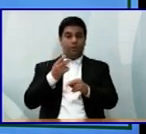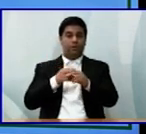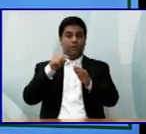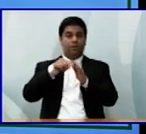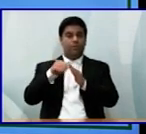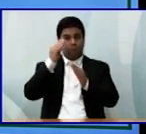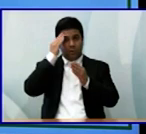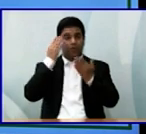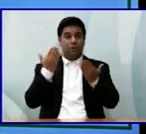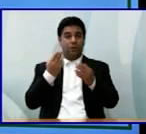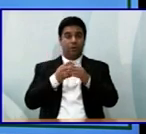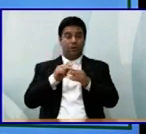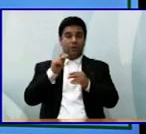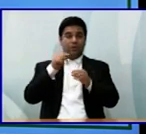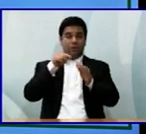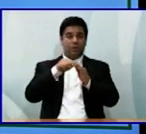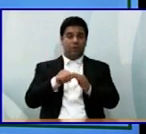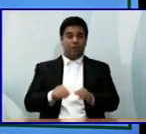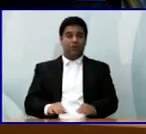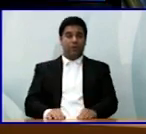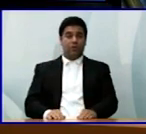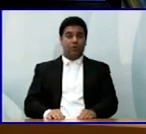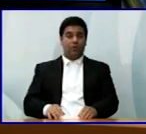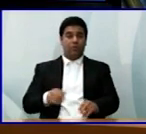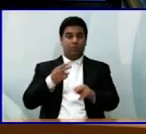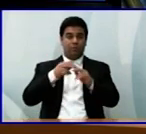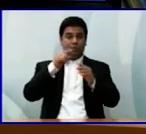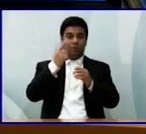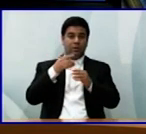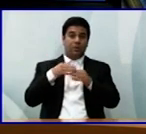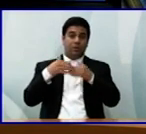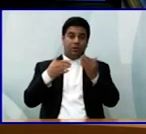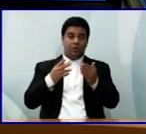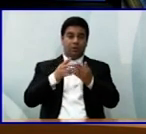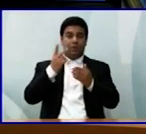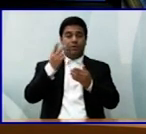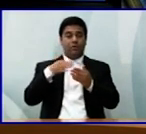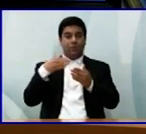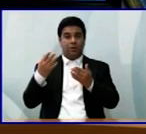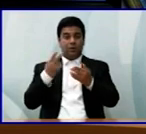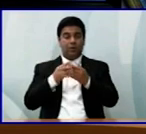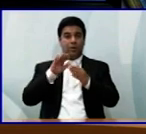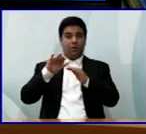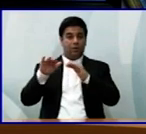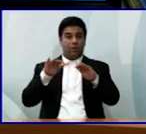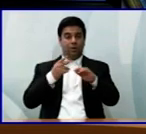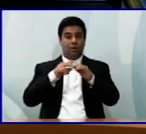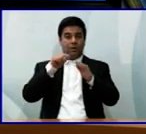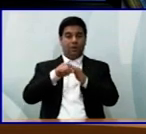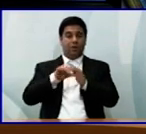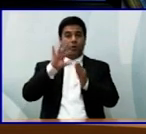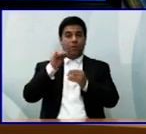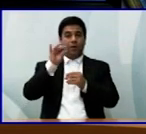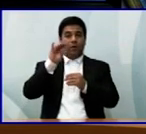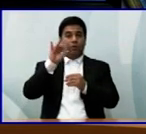Ya'ni ishlab noma'lumlarni bir tomonga, ma'lum sonlarni ikkinchi tomonga olib o'tib, quyidagi